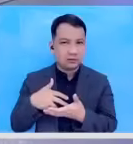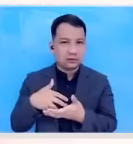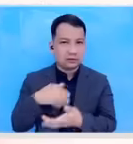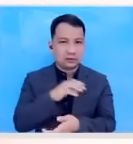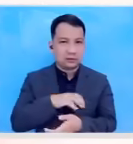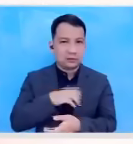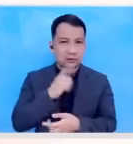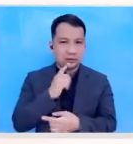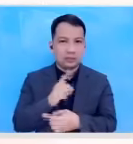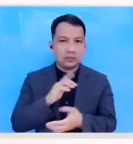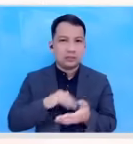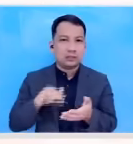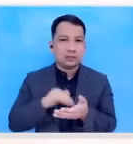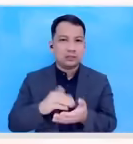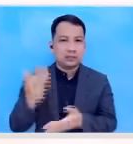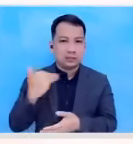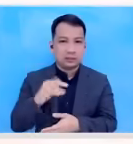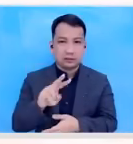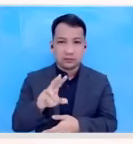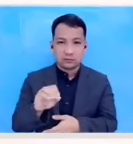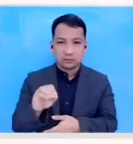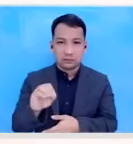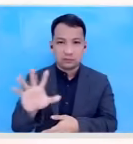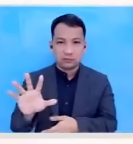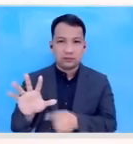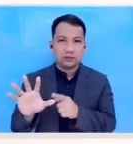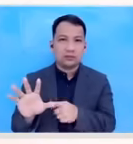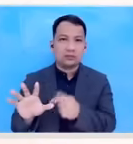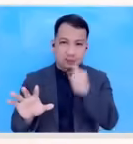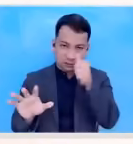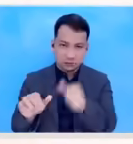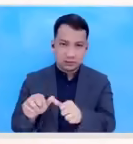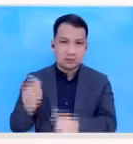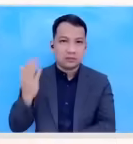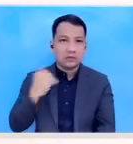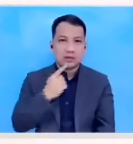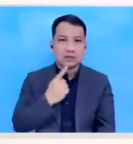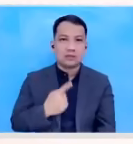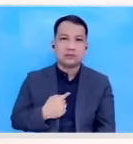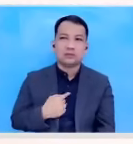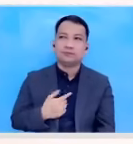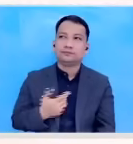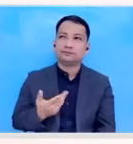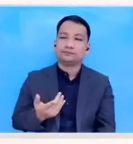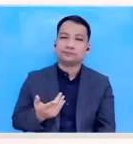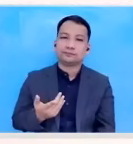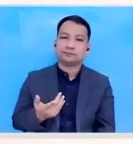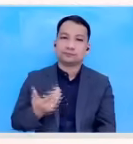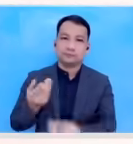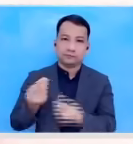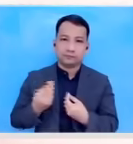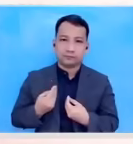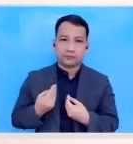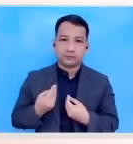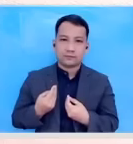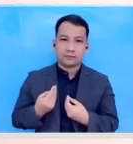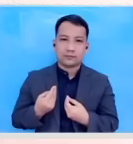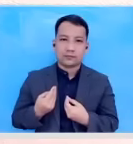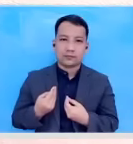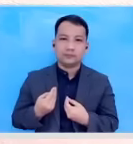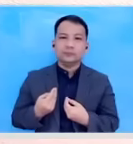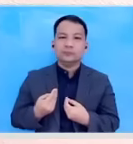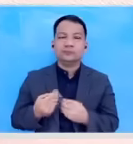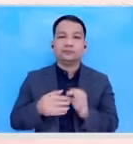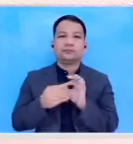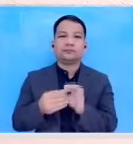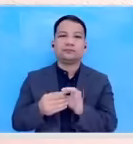siyang panoorin noong 2005, naalala ko yun. Kasi binigay siya sa akin ni director na nga si Barry ngayon,